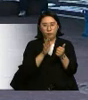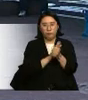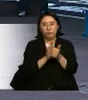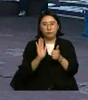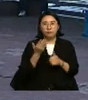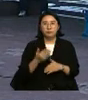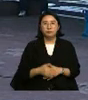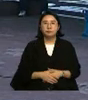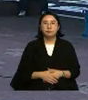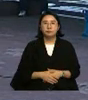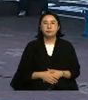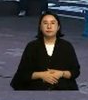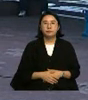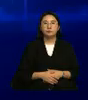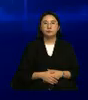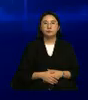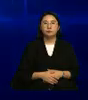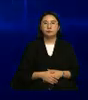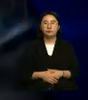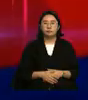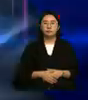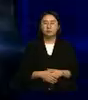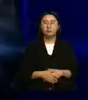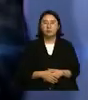있습니다. 오용석 기자입니다.